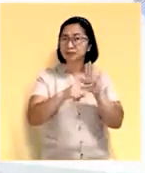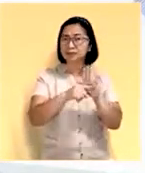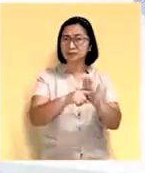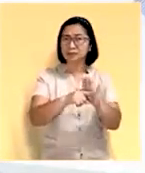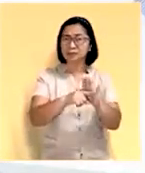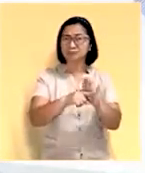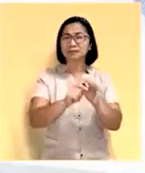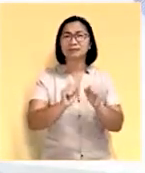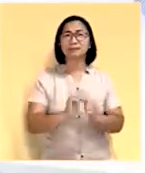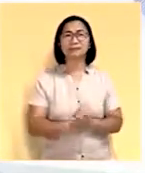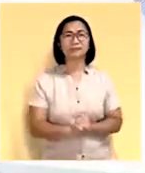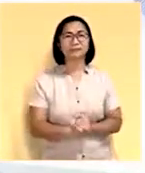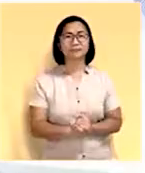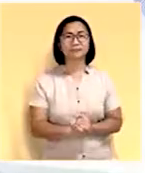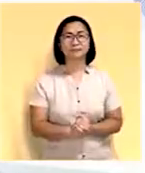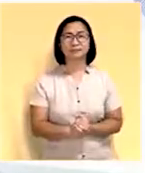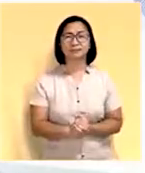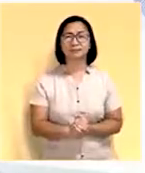Subtraction?